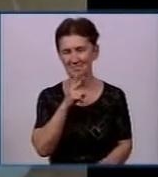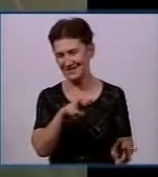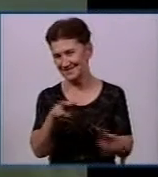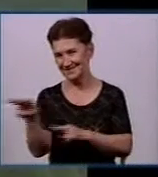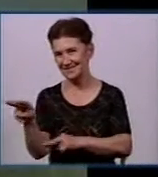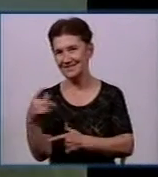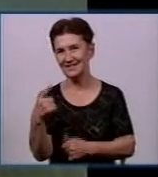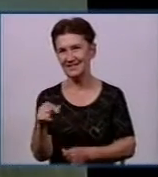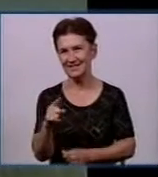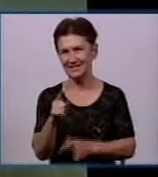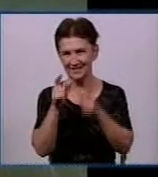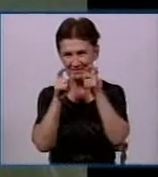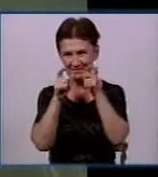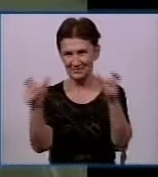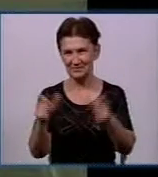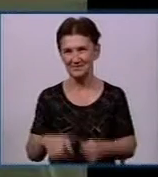привіт, мама.